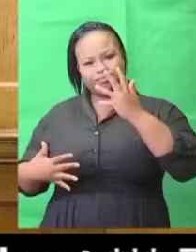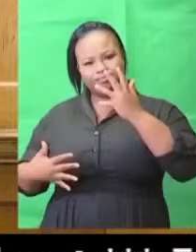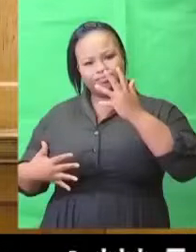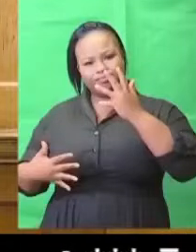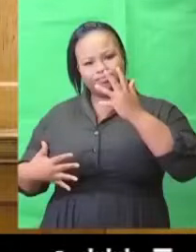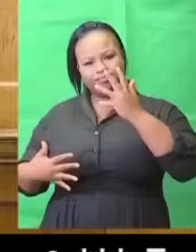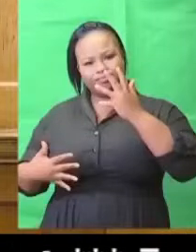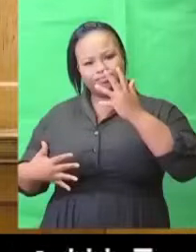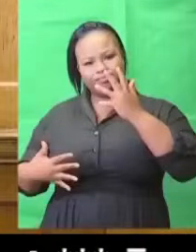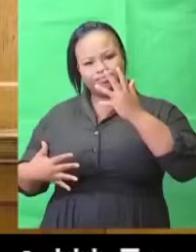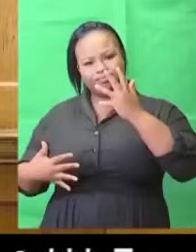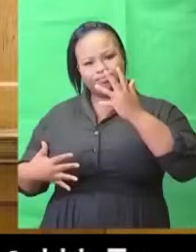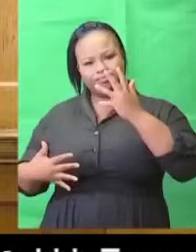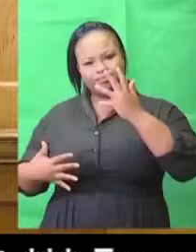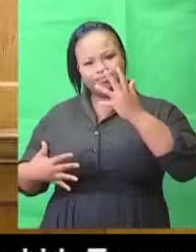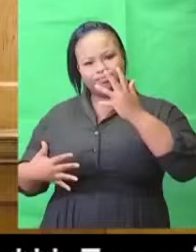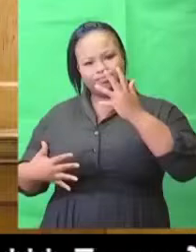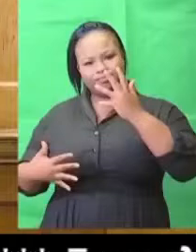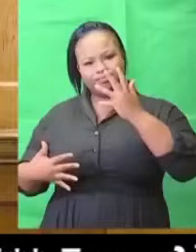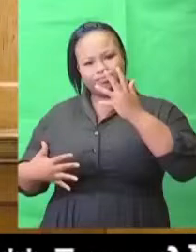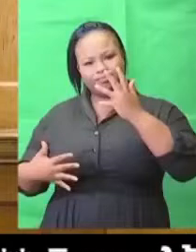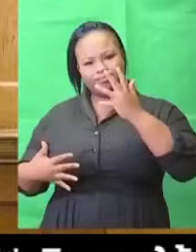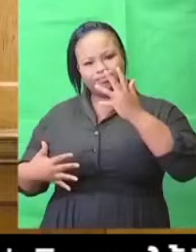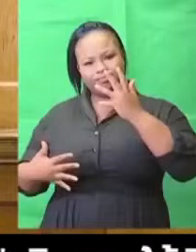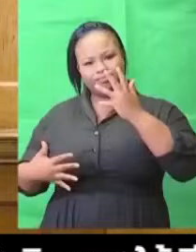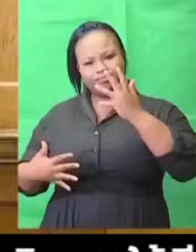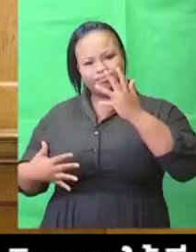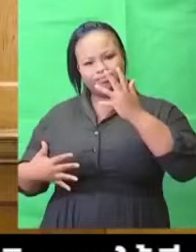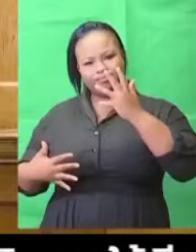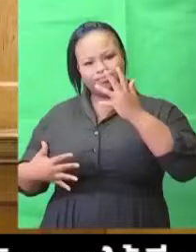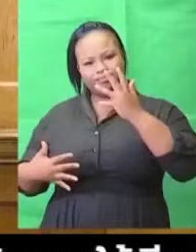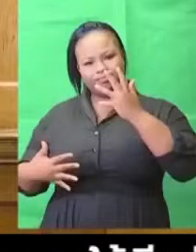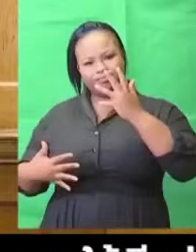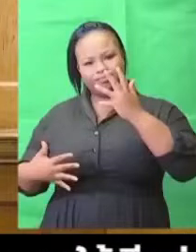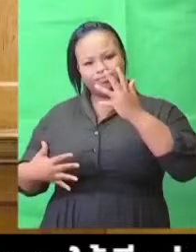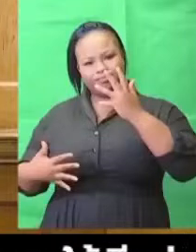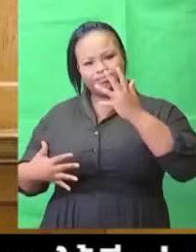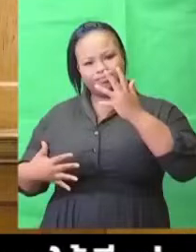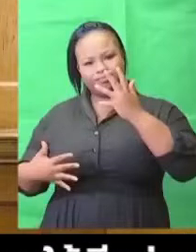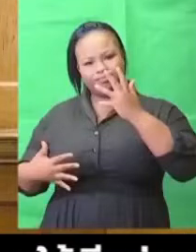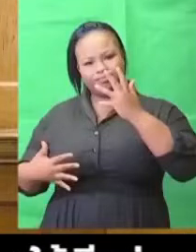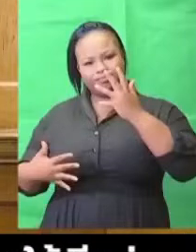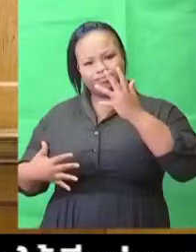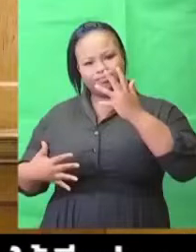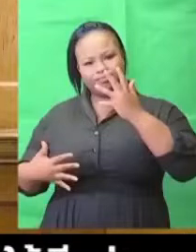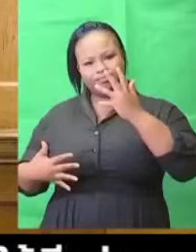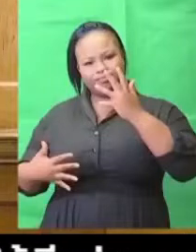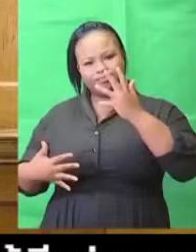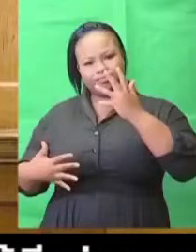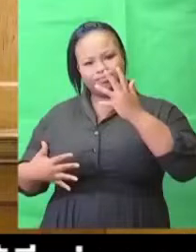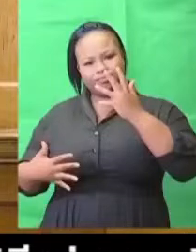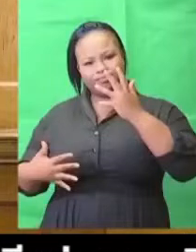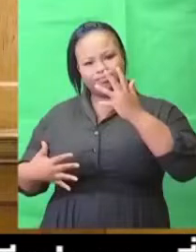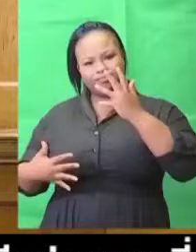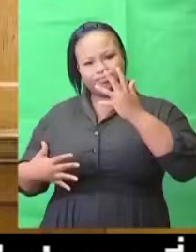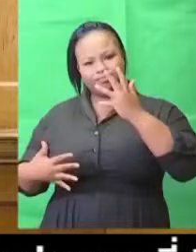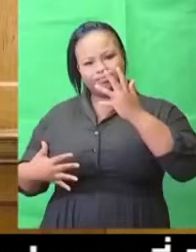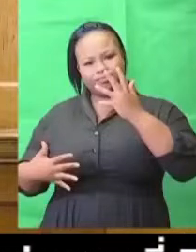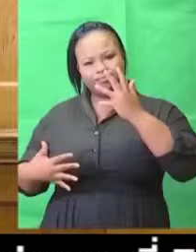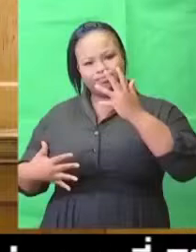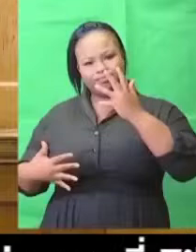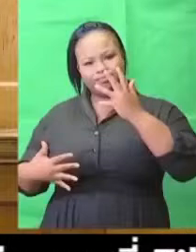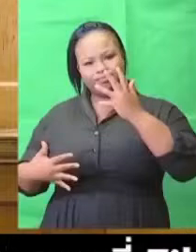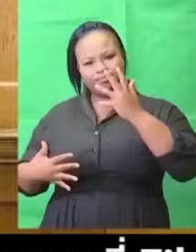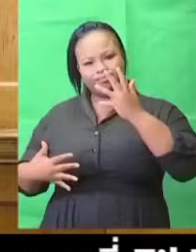เข้าไปในจุดต่างๆอย่างน่ากังวลยิ่งเลยครับติดตามนะครับเพราะผมเชื่อว่าวันนี้ทั้งวันเราจะเห็น